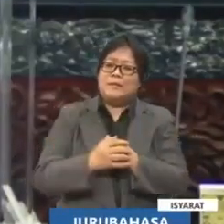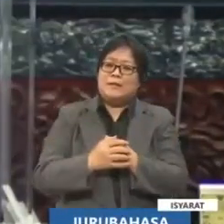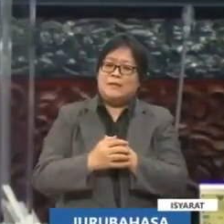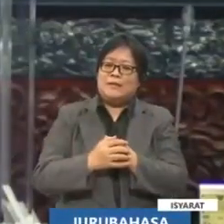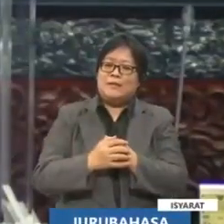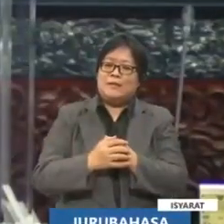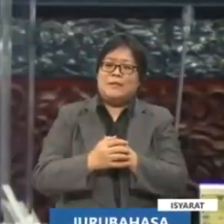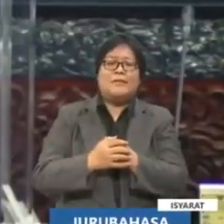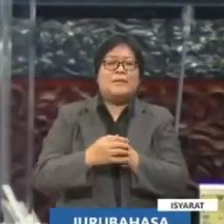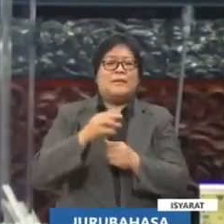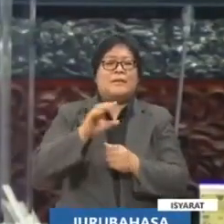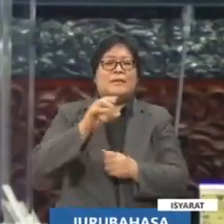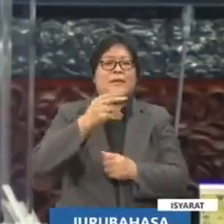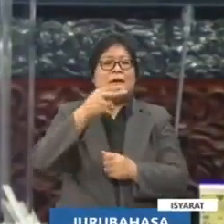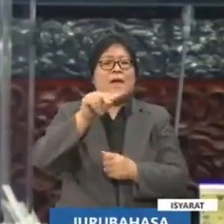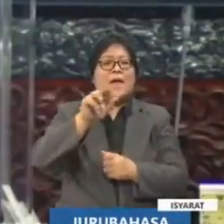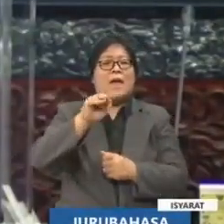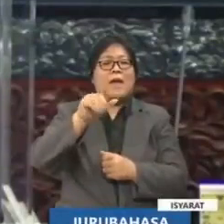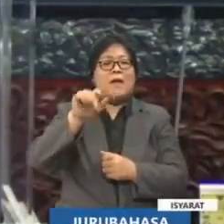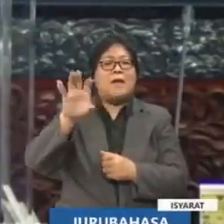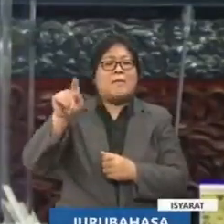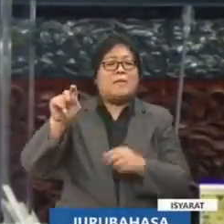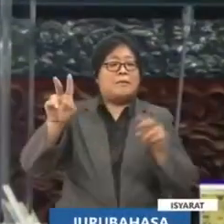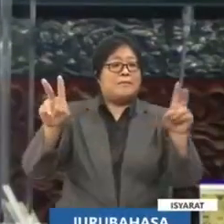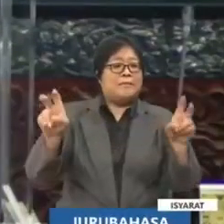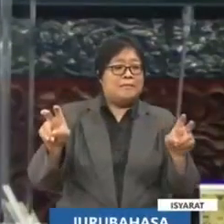dalam Hamlet. In the